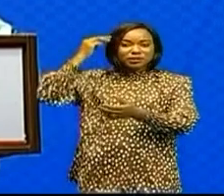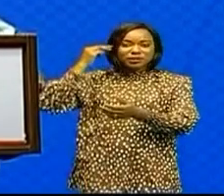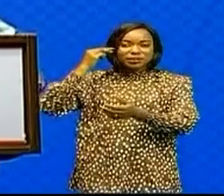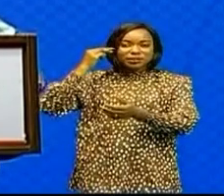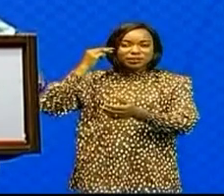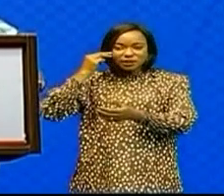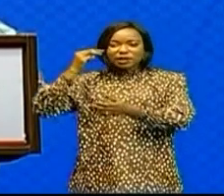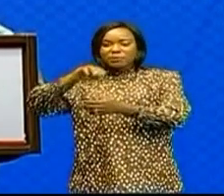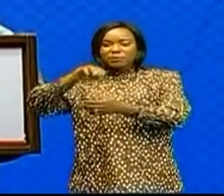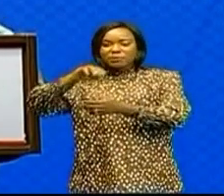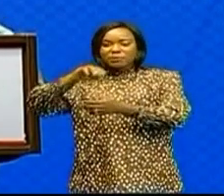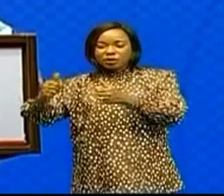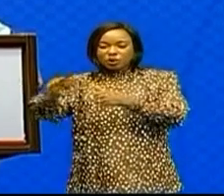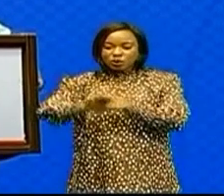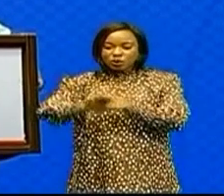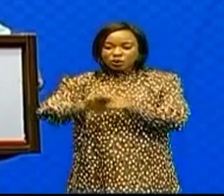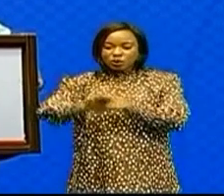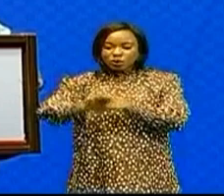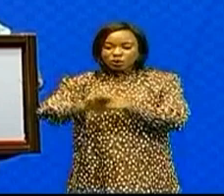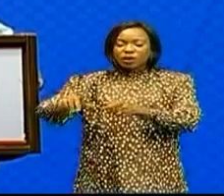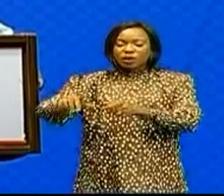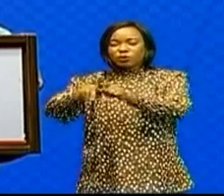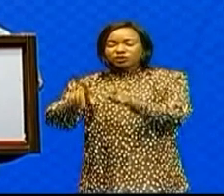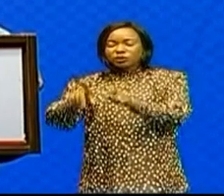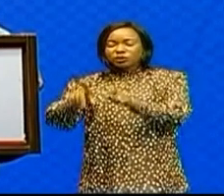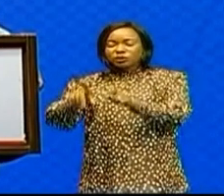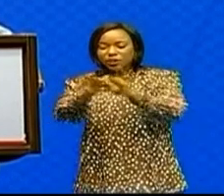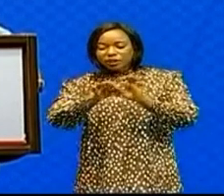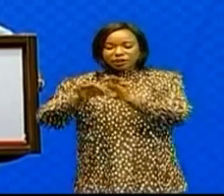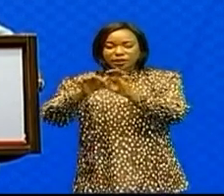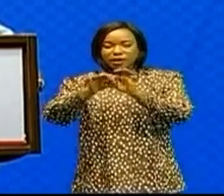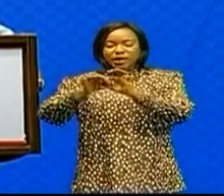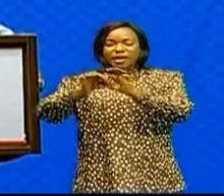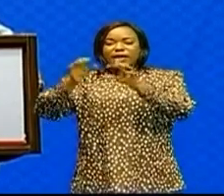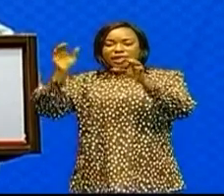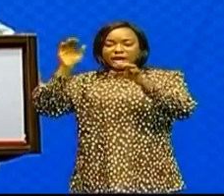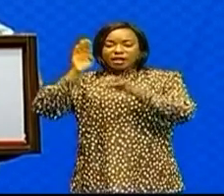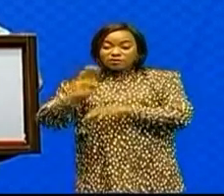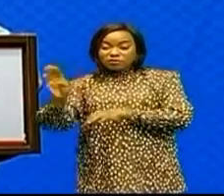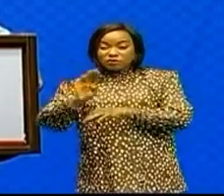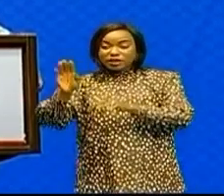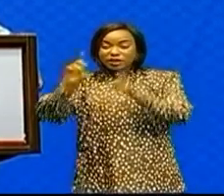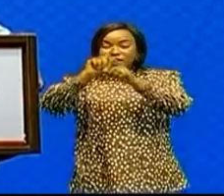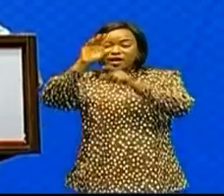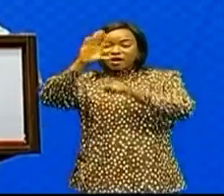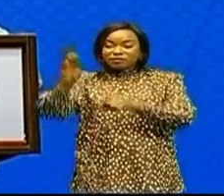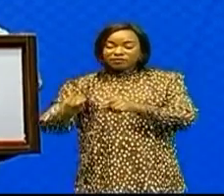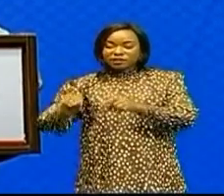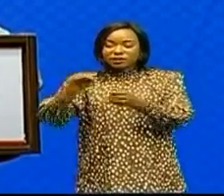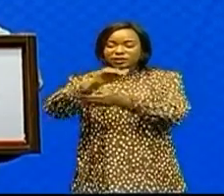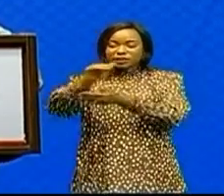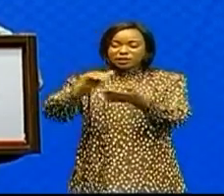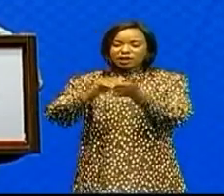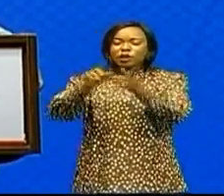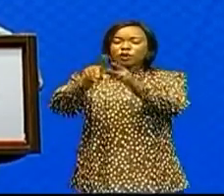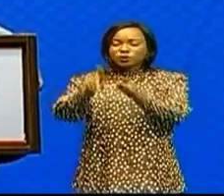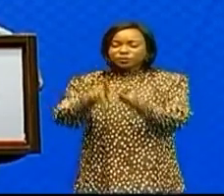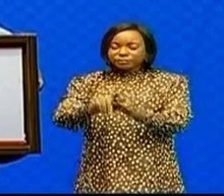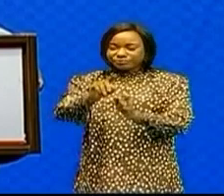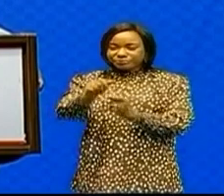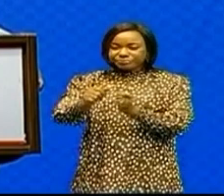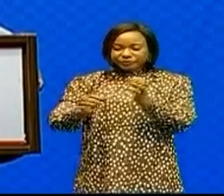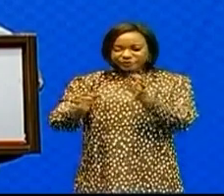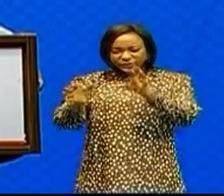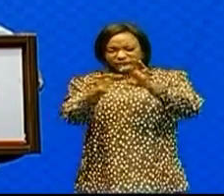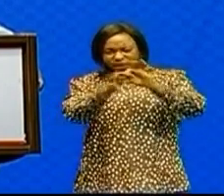britannique, au nom de l'initiative pour la forêt de l'Afrique centrale, CAFI, ont approuvé un accord